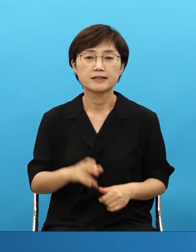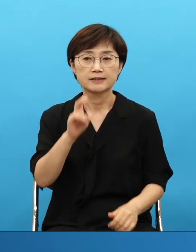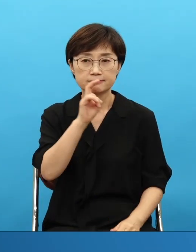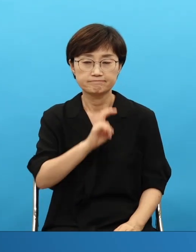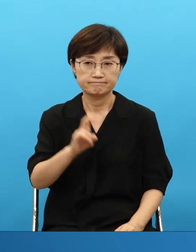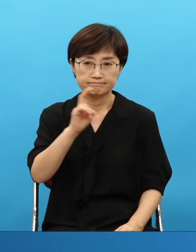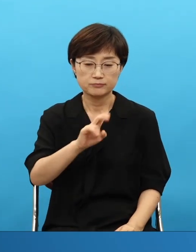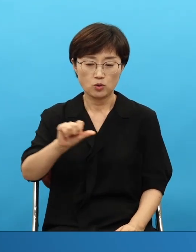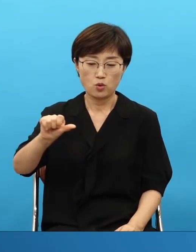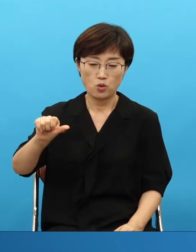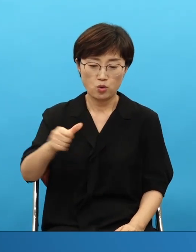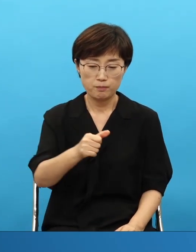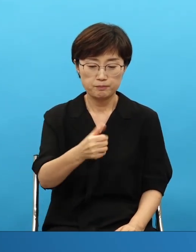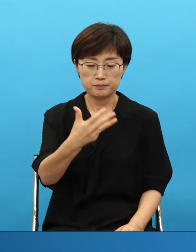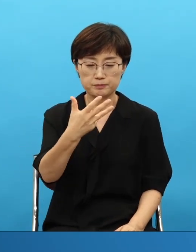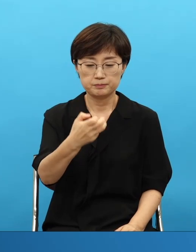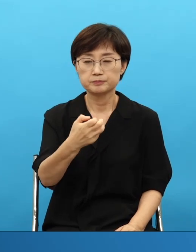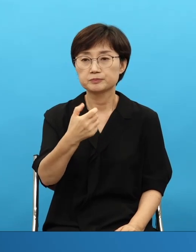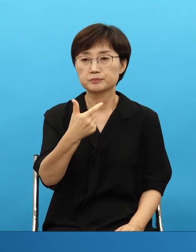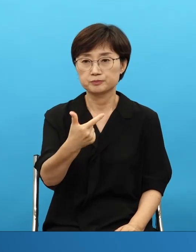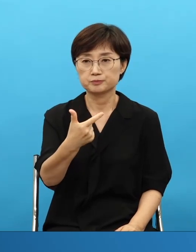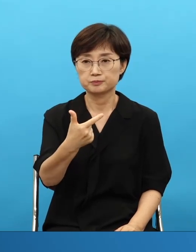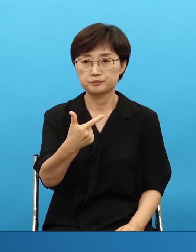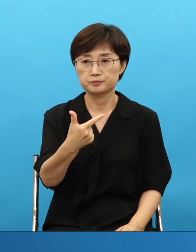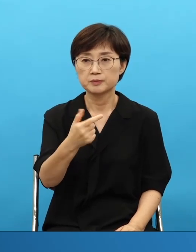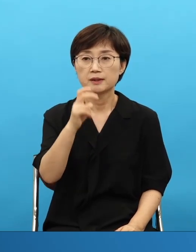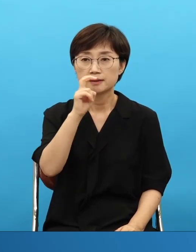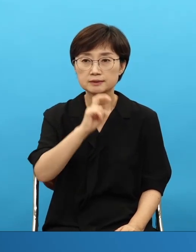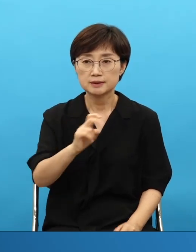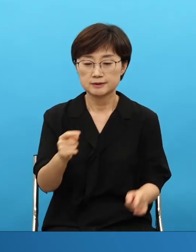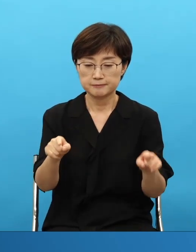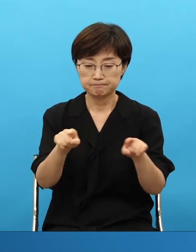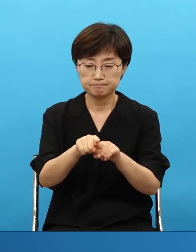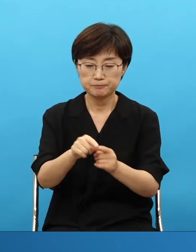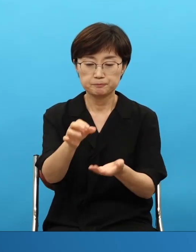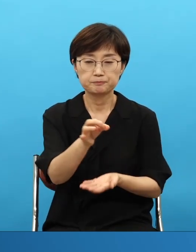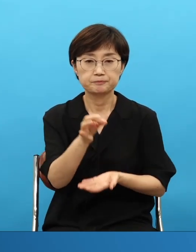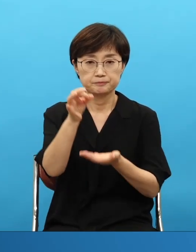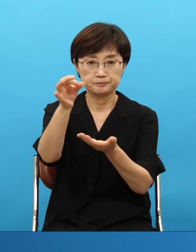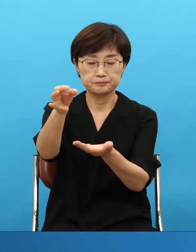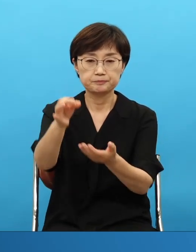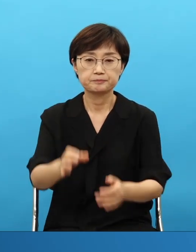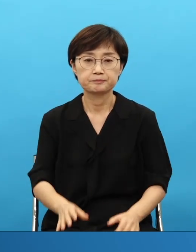찬송가 586장 부르시면서 준비하신 예물을 하나님 앞에 드리겠습니다.